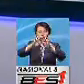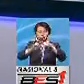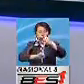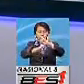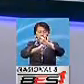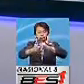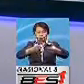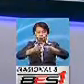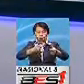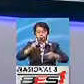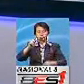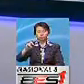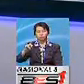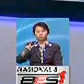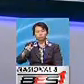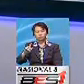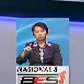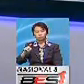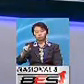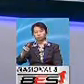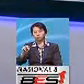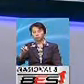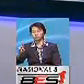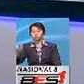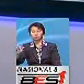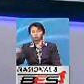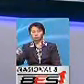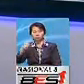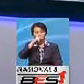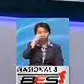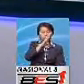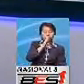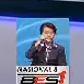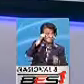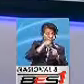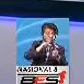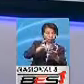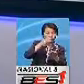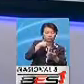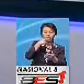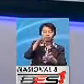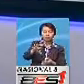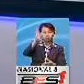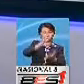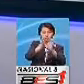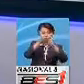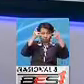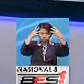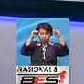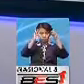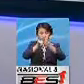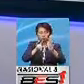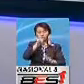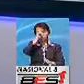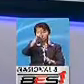negara. Menurut Datuk Seri Najib Tun Razak, ia membawa pengertian besar kepada sesiapa jua yang dilantik menjadi Perdana Menteri sekaligus